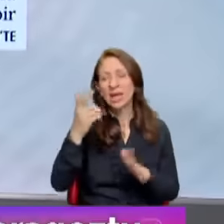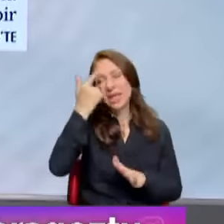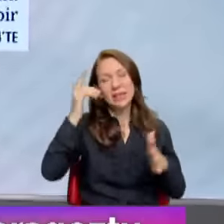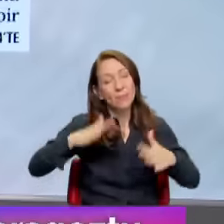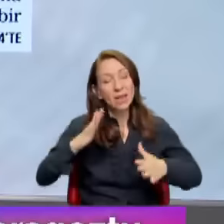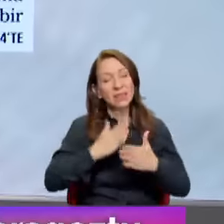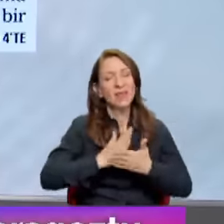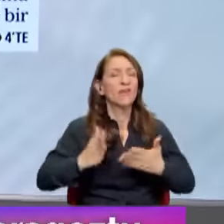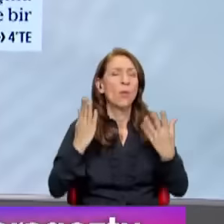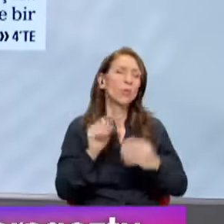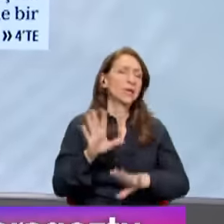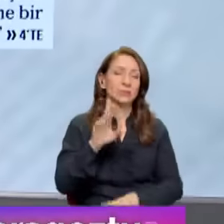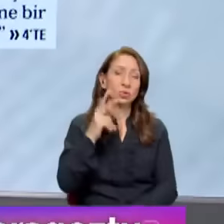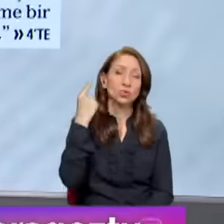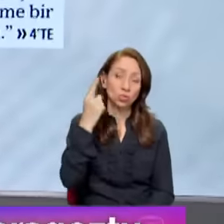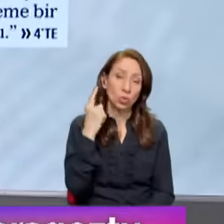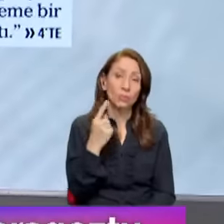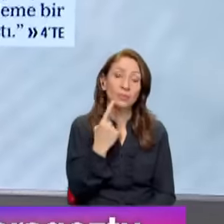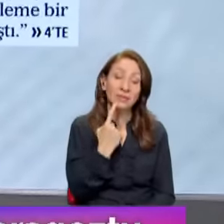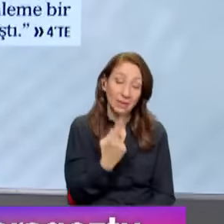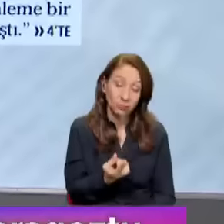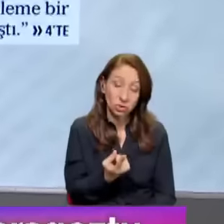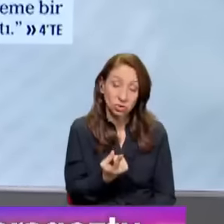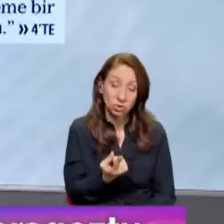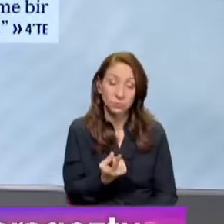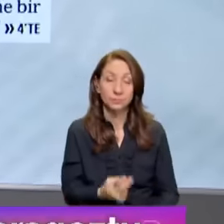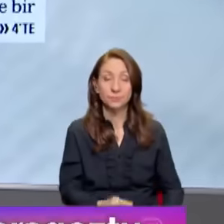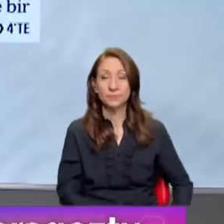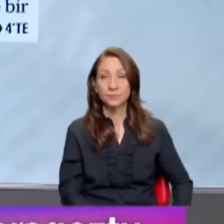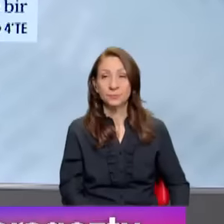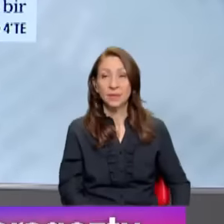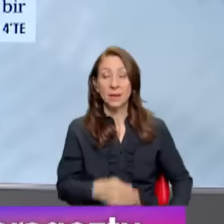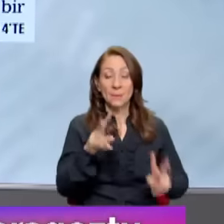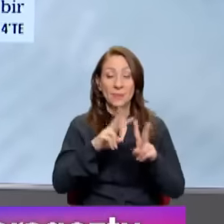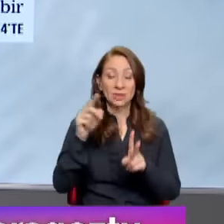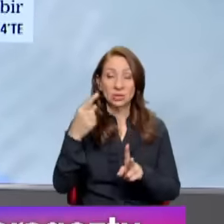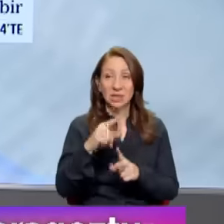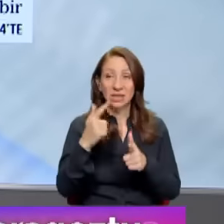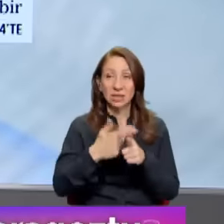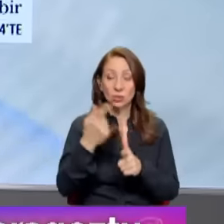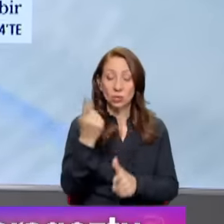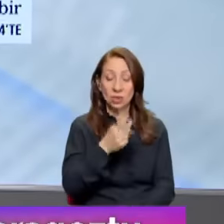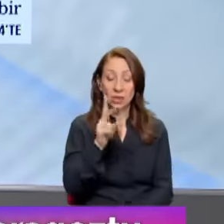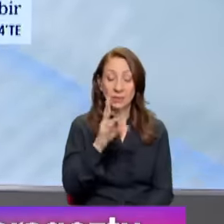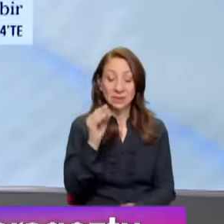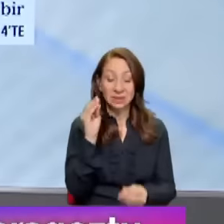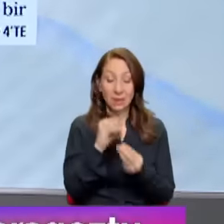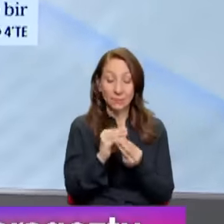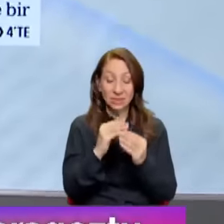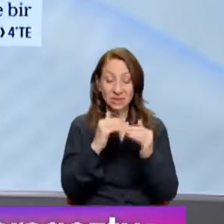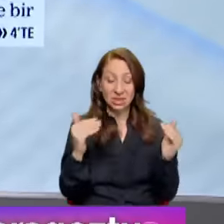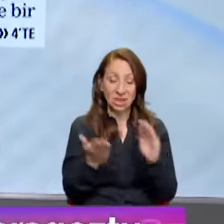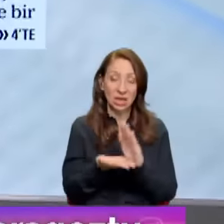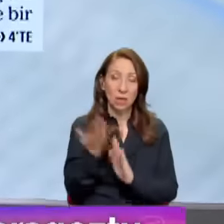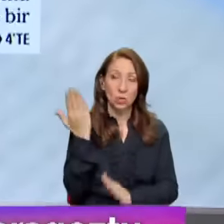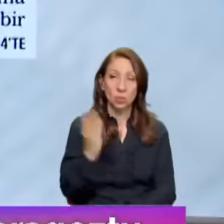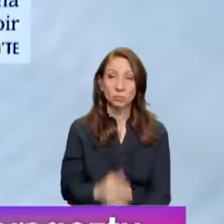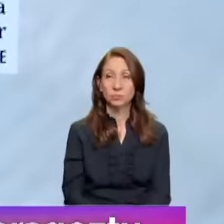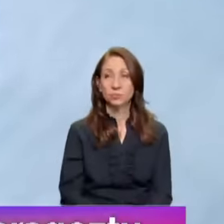devam etmez diye düşünüyorum diye peşi sıra cümleler geldi Mehmet Şimşek'ten kirada % 25 sınırı